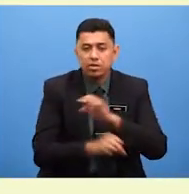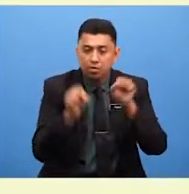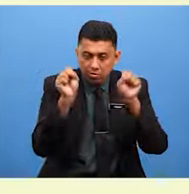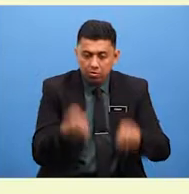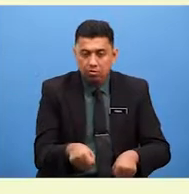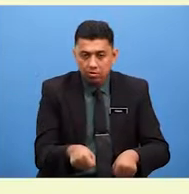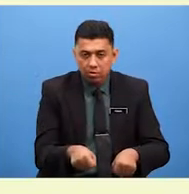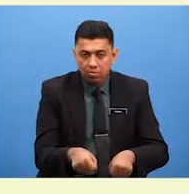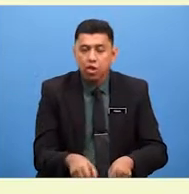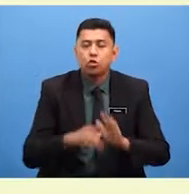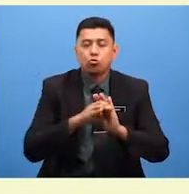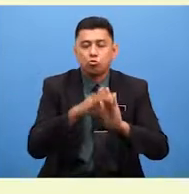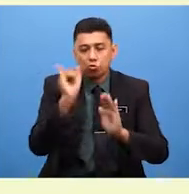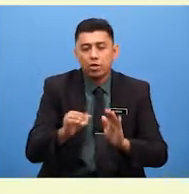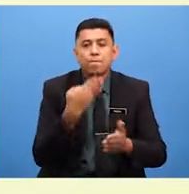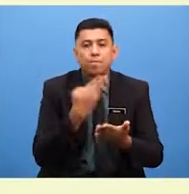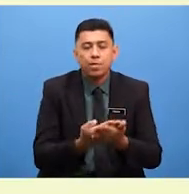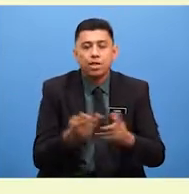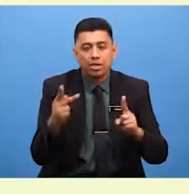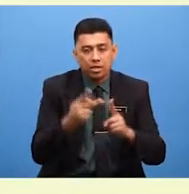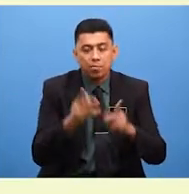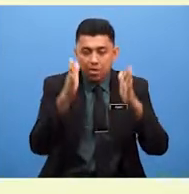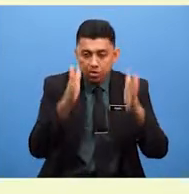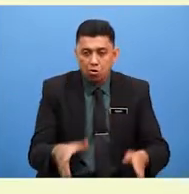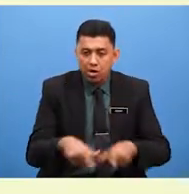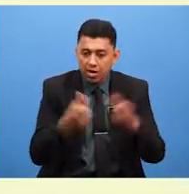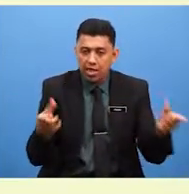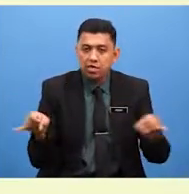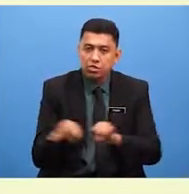menjadi teladan yang baik kepada orang lain juga.